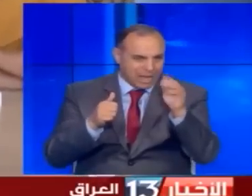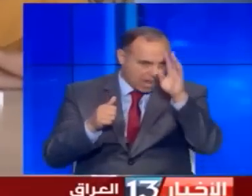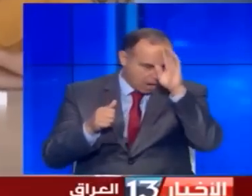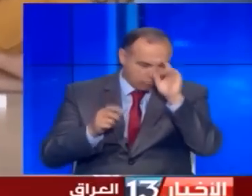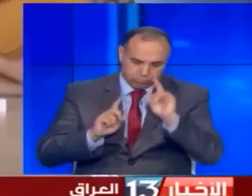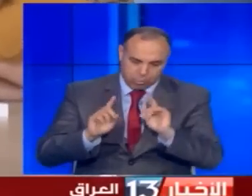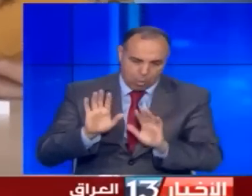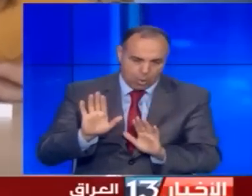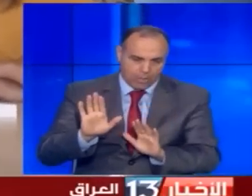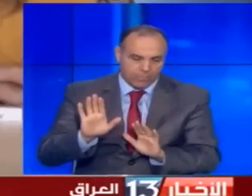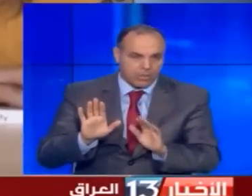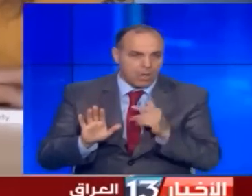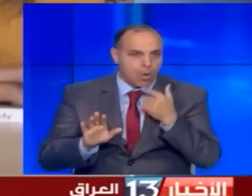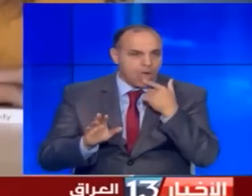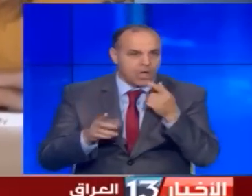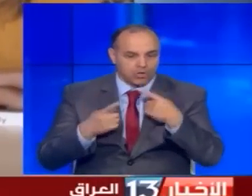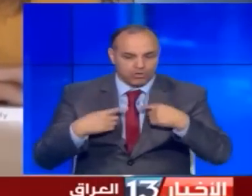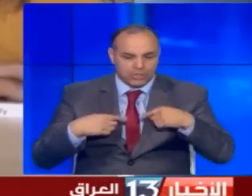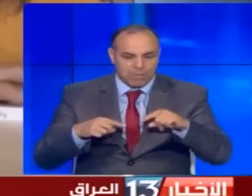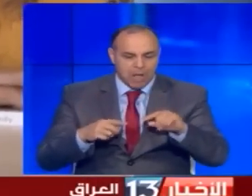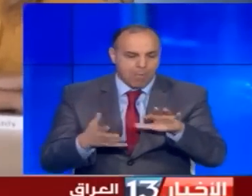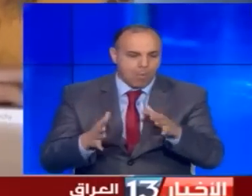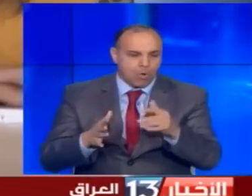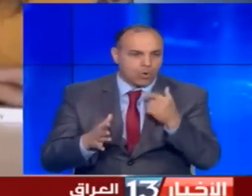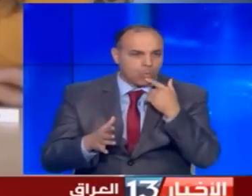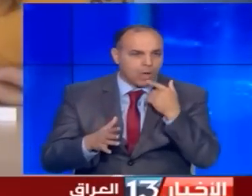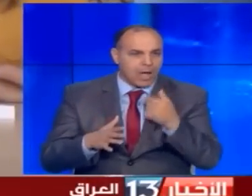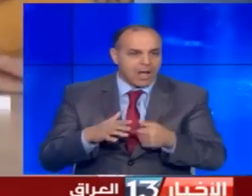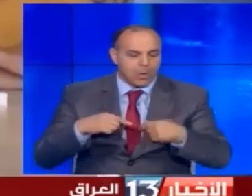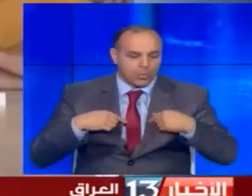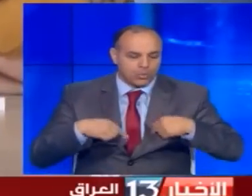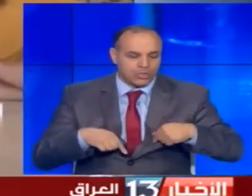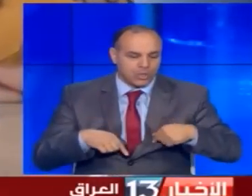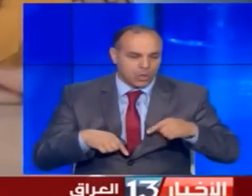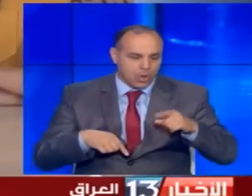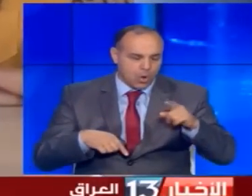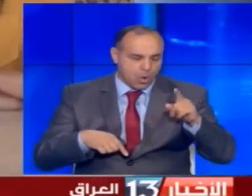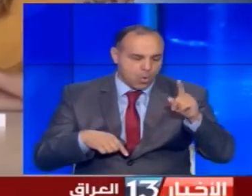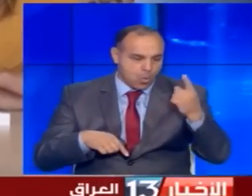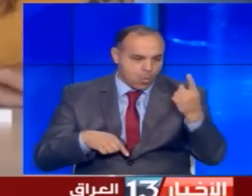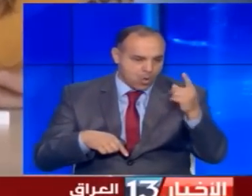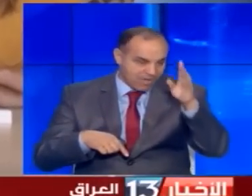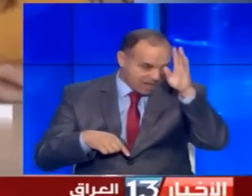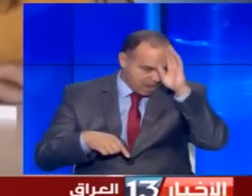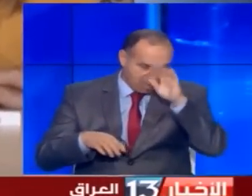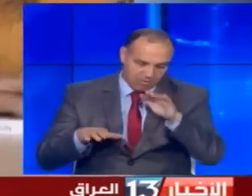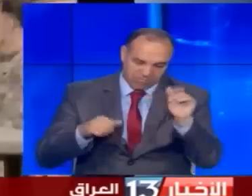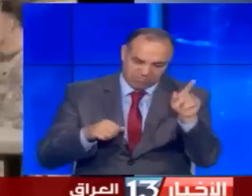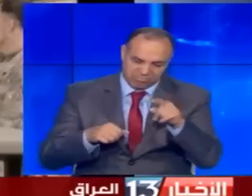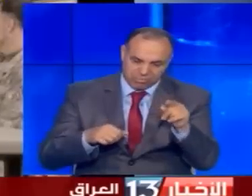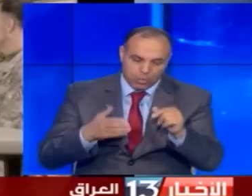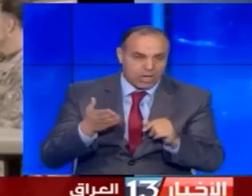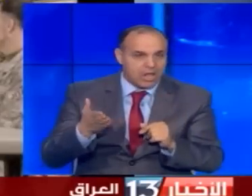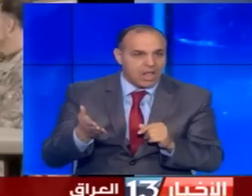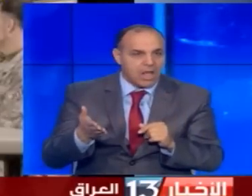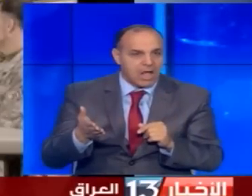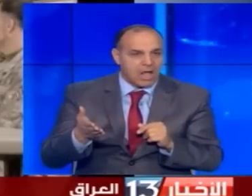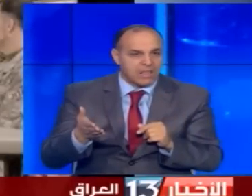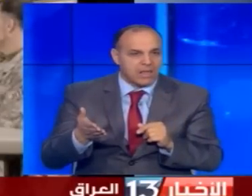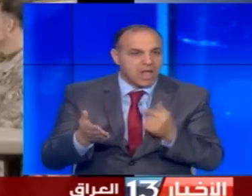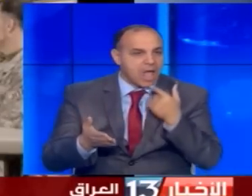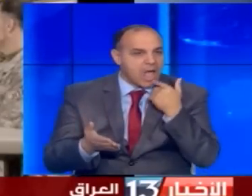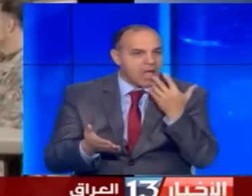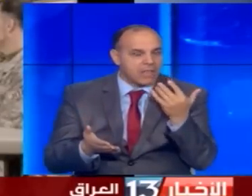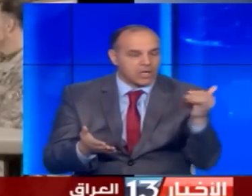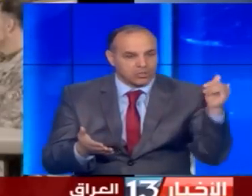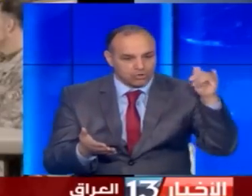العراق، وألغى اجتماعا كان مقررا مع رئيس الوزراء العراقي عادل عبد المهدي، إلغاء يقول مكتب عبد المهدي إنه